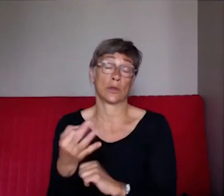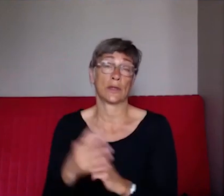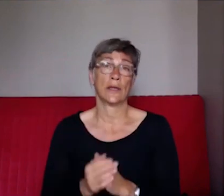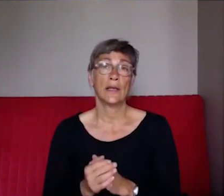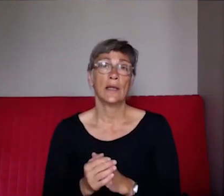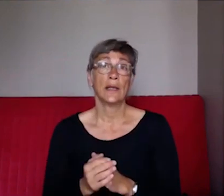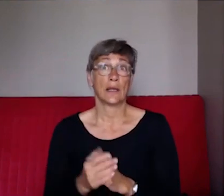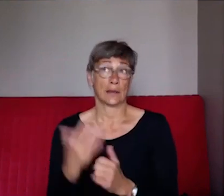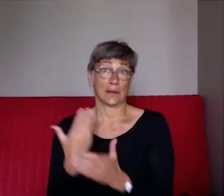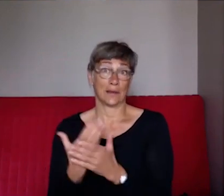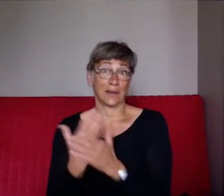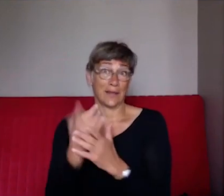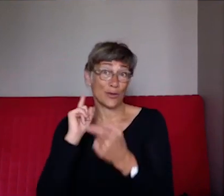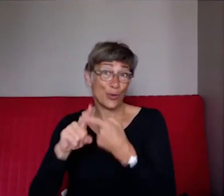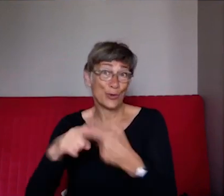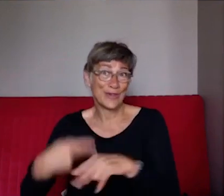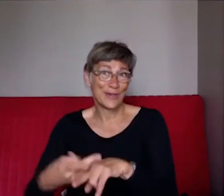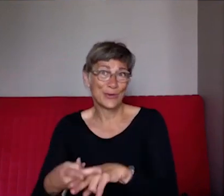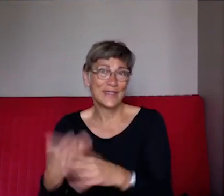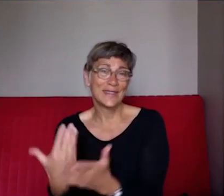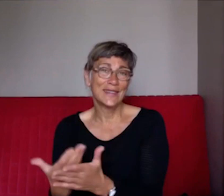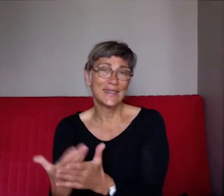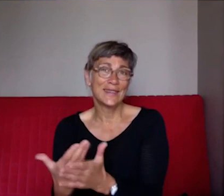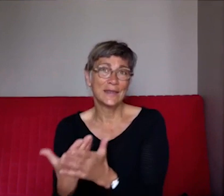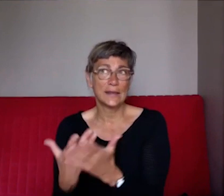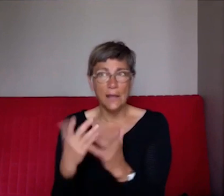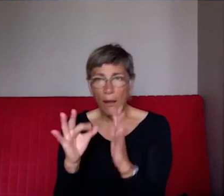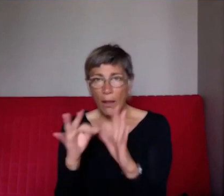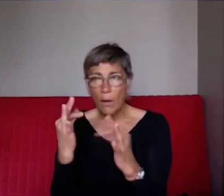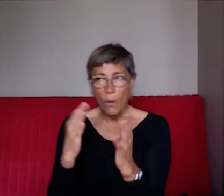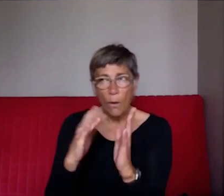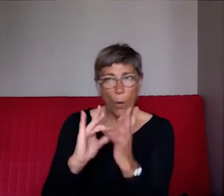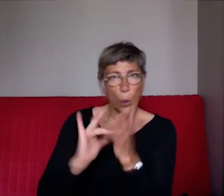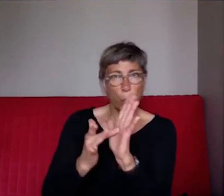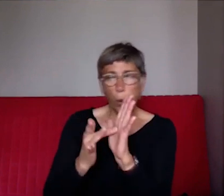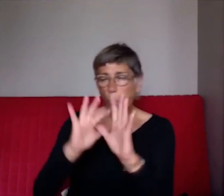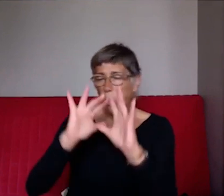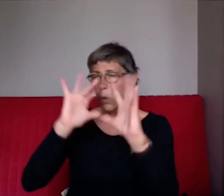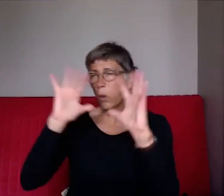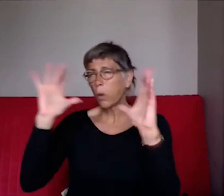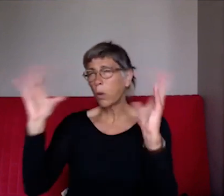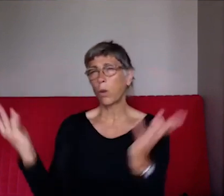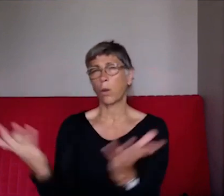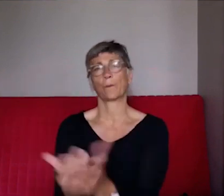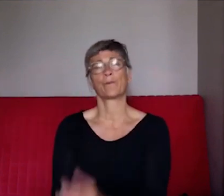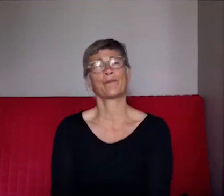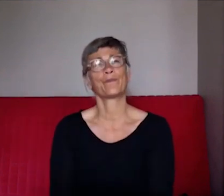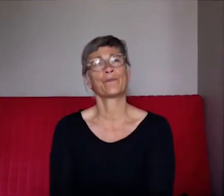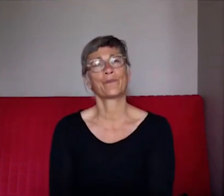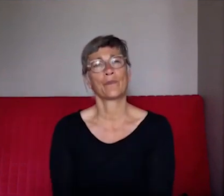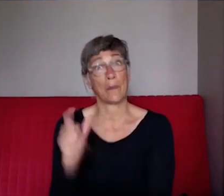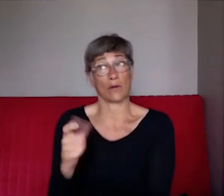C'est le but de tous les outils, donc de bien découvrir toutes les facettes d'une personne. Est-ce